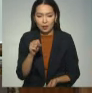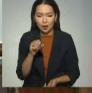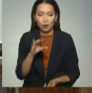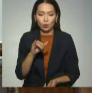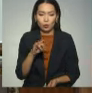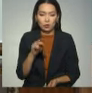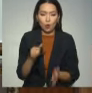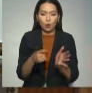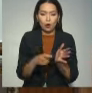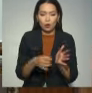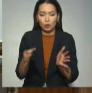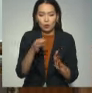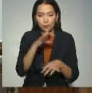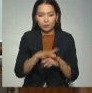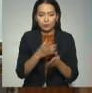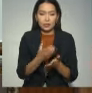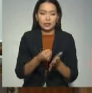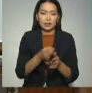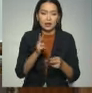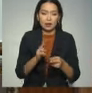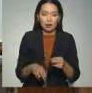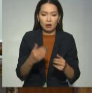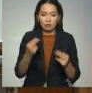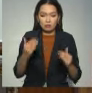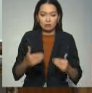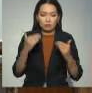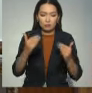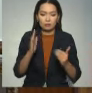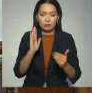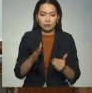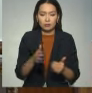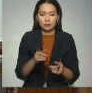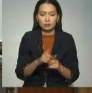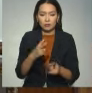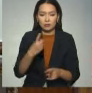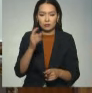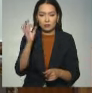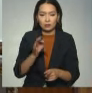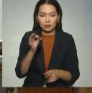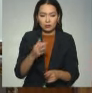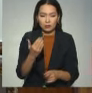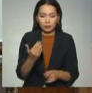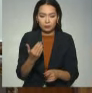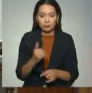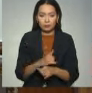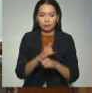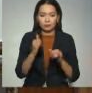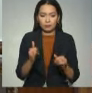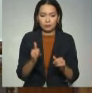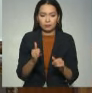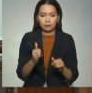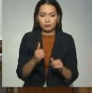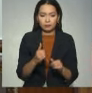Карагандинской областях. До конца года ожидается повышение инфляции до 20-21% с достижением пика в первом